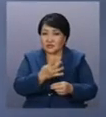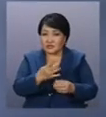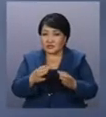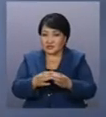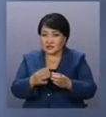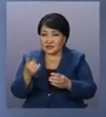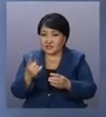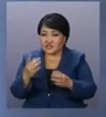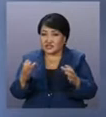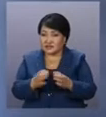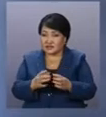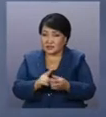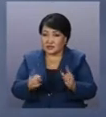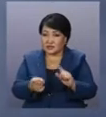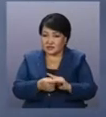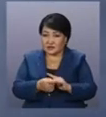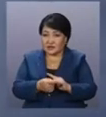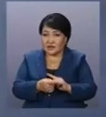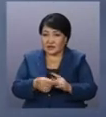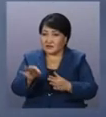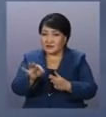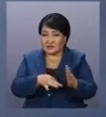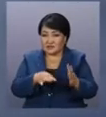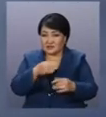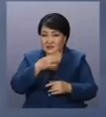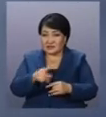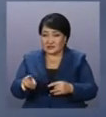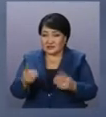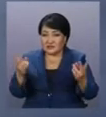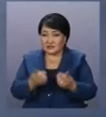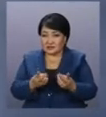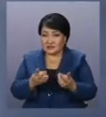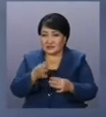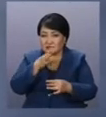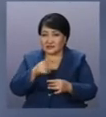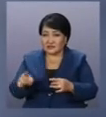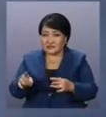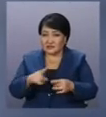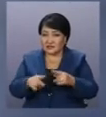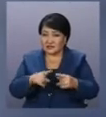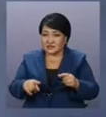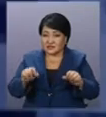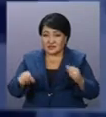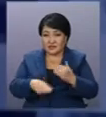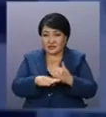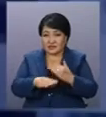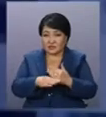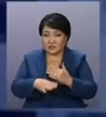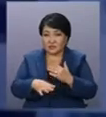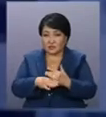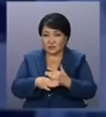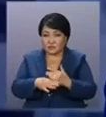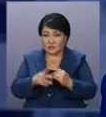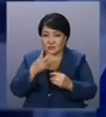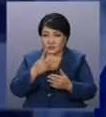кезінде біздің керектік кезінде жедел жәрдем көмегін көрсетуі мүмкін. Жақсы, сіздерге күніне